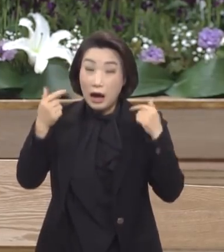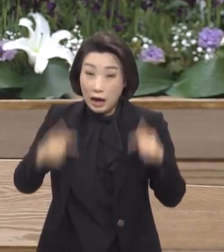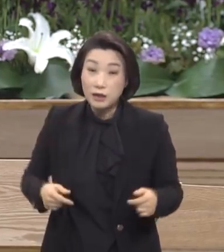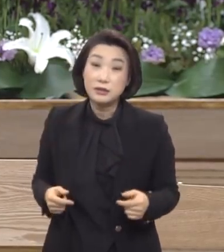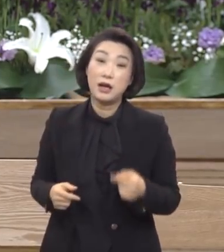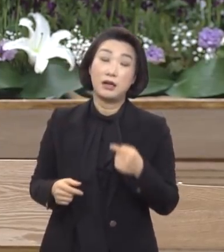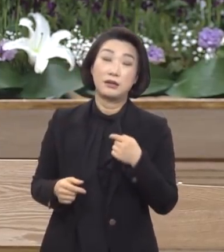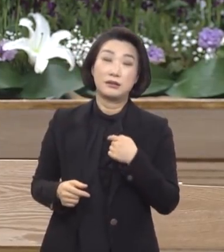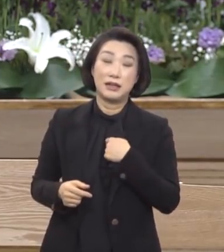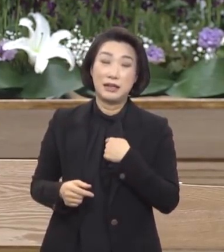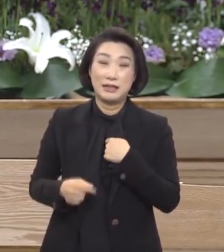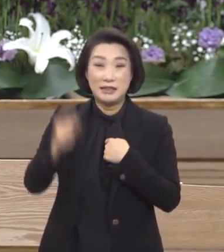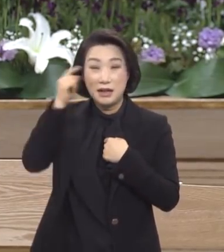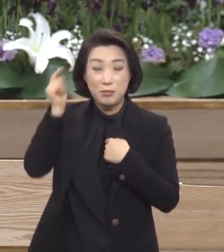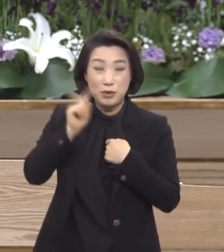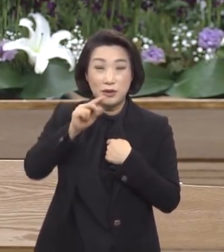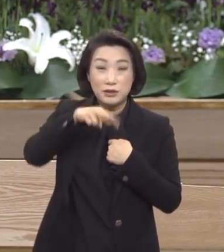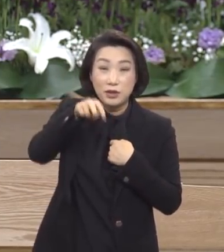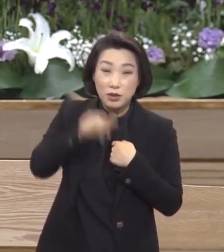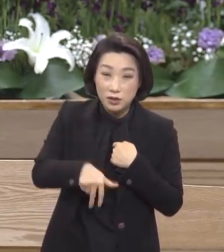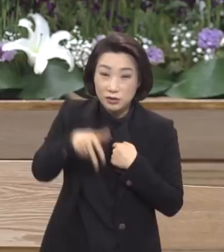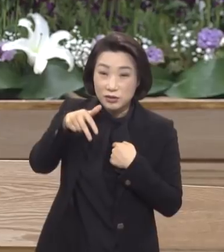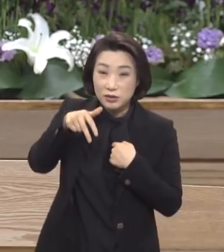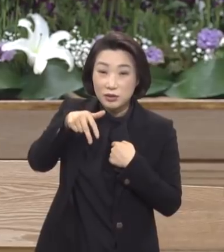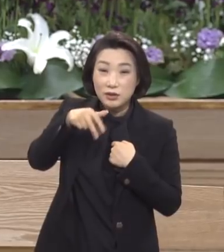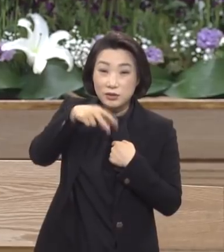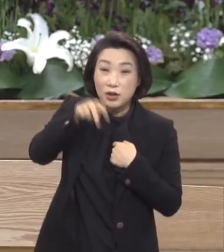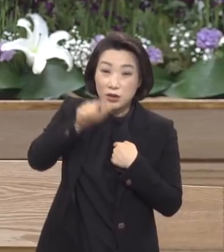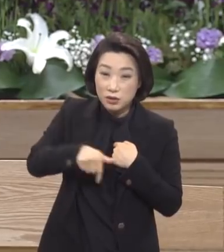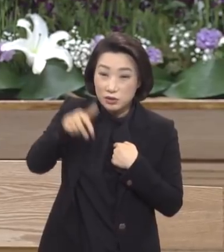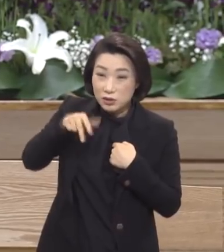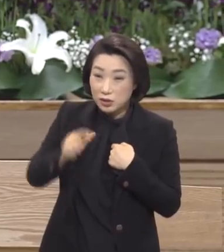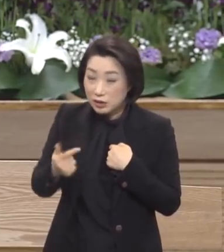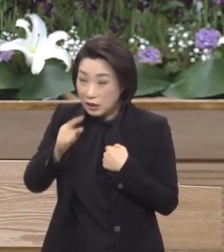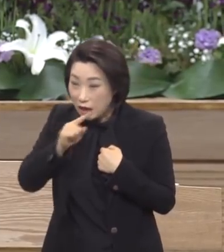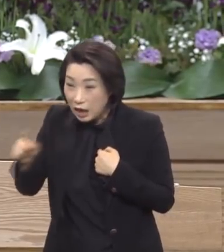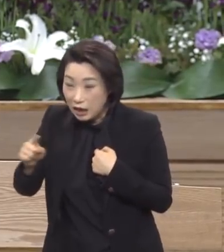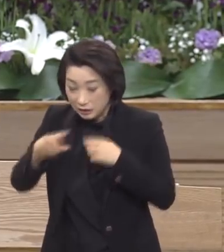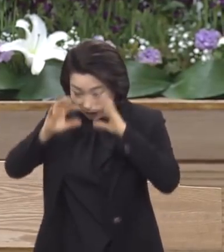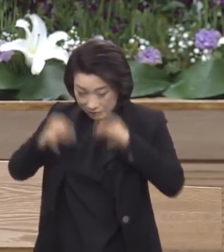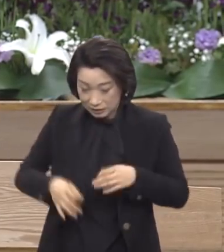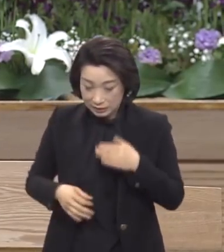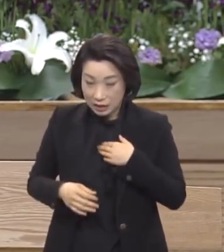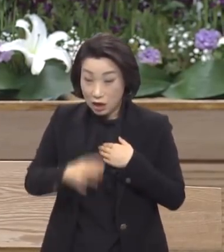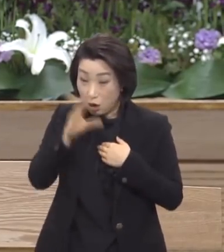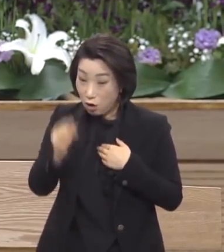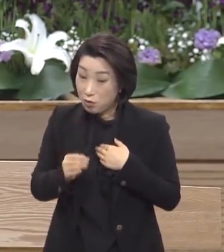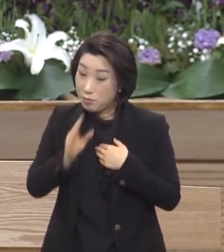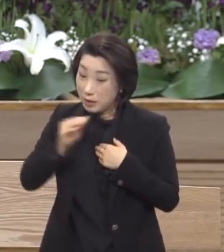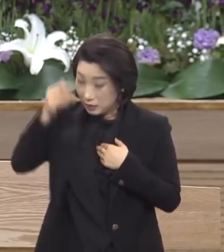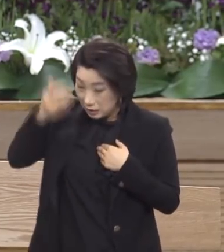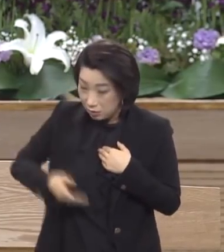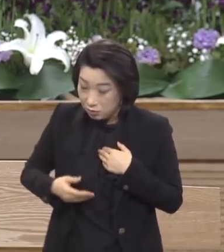항상 속죄나 너는 거룩하냐? 너는 성도냐?